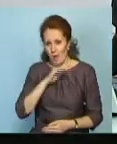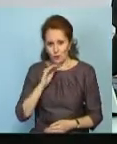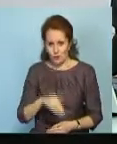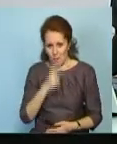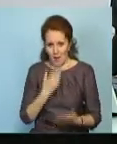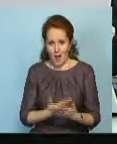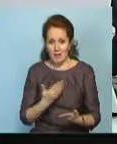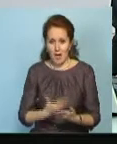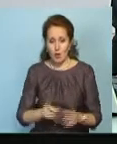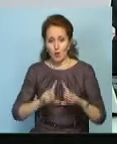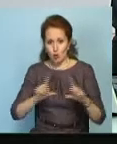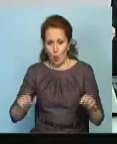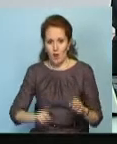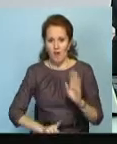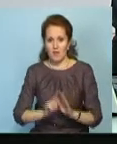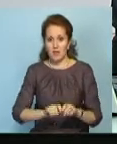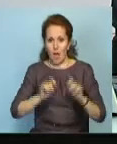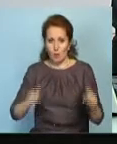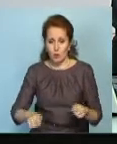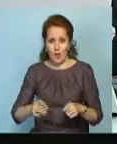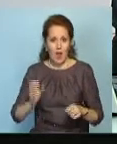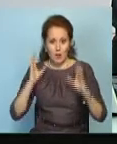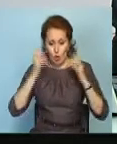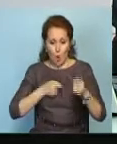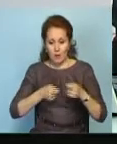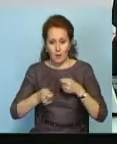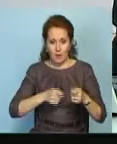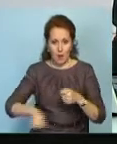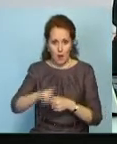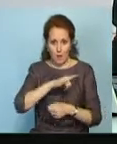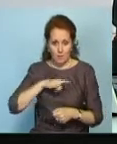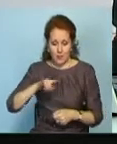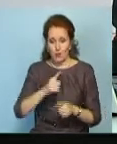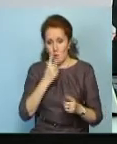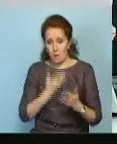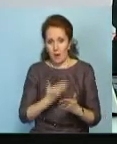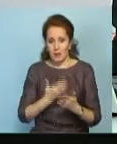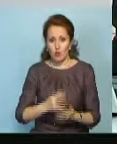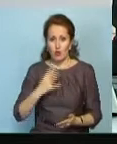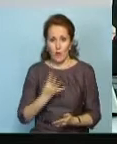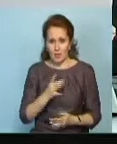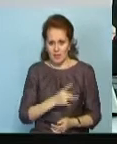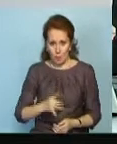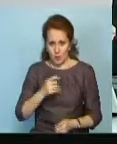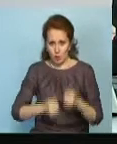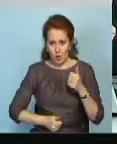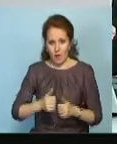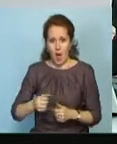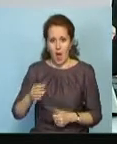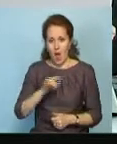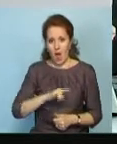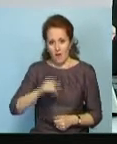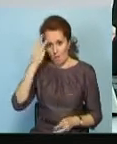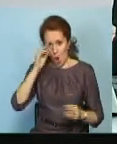запуске кордовых авиамоделей. Чтобы посмотреть, чей самолет лучше и быстрее, на 4-е республиканские соревнования по авиамодельному